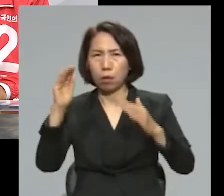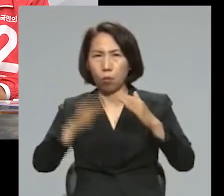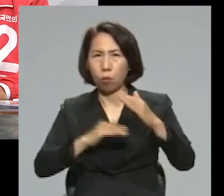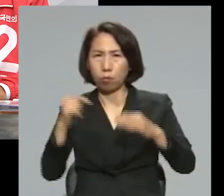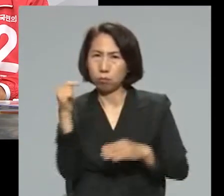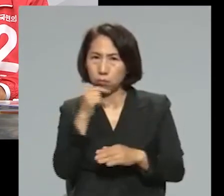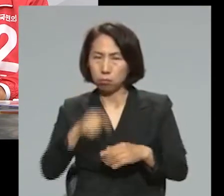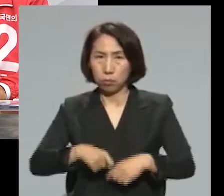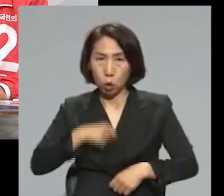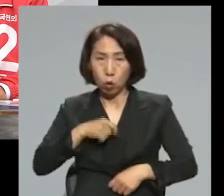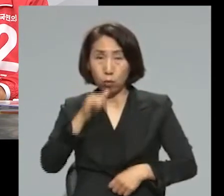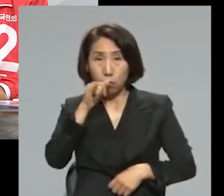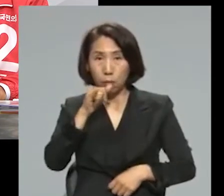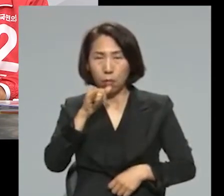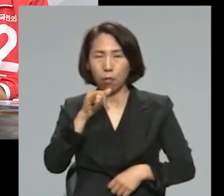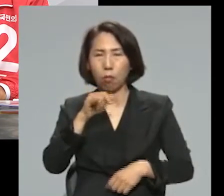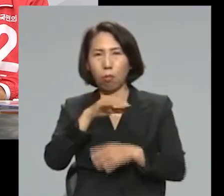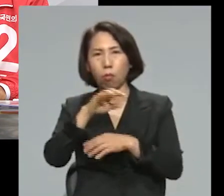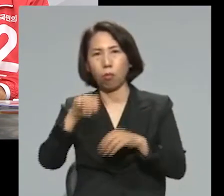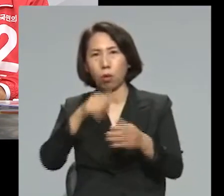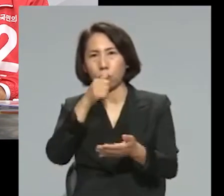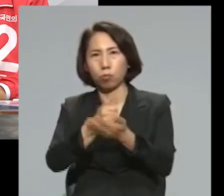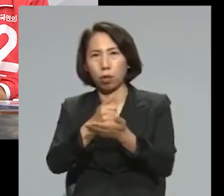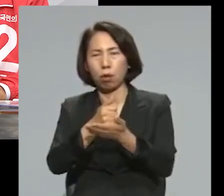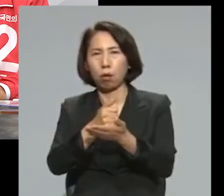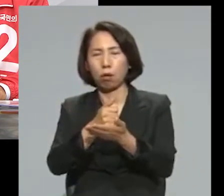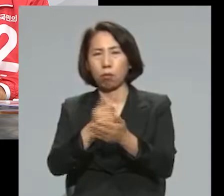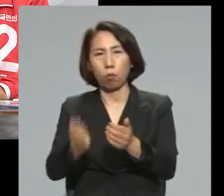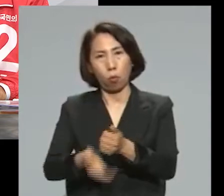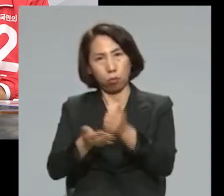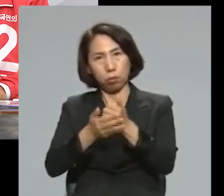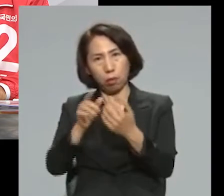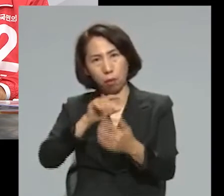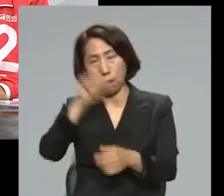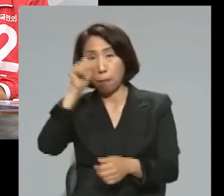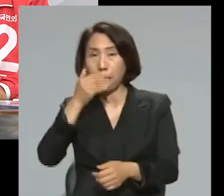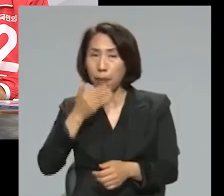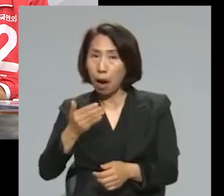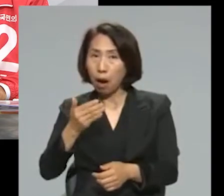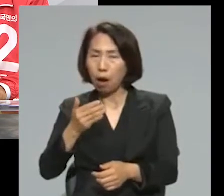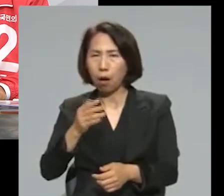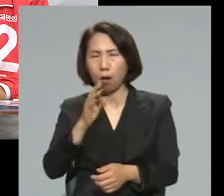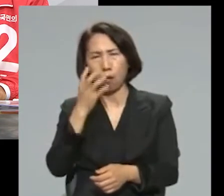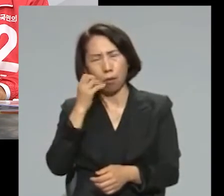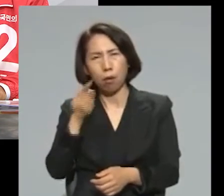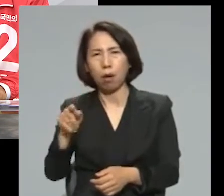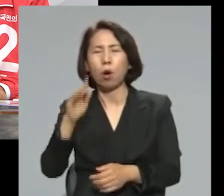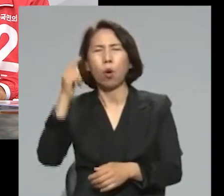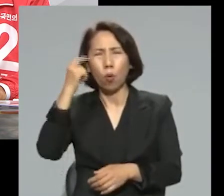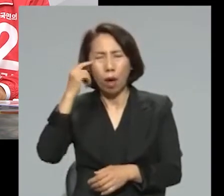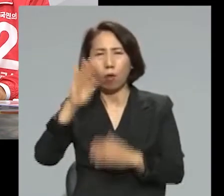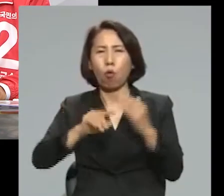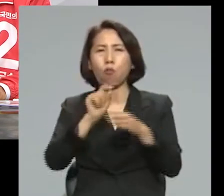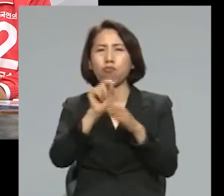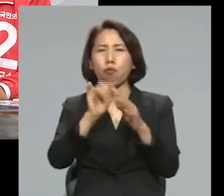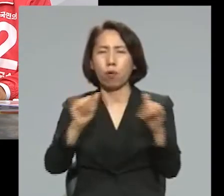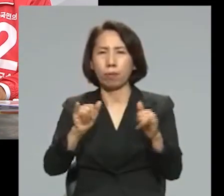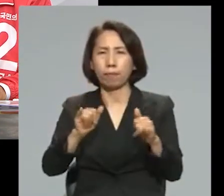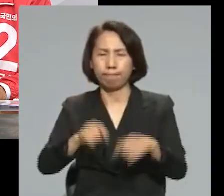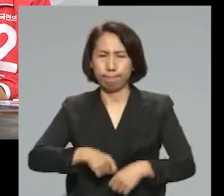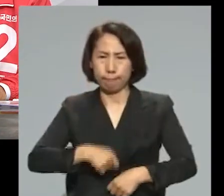사회에서 있을 수 없는 일이라고 생각을 합니다. 공무원에게는 청렴의 의무가 있습니다. 이 청렴의 사전적